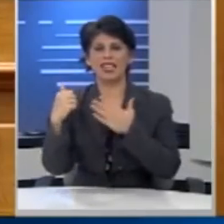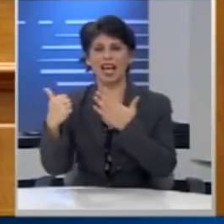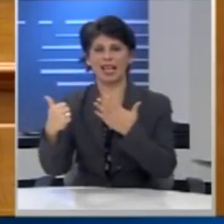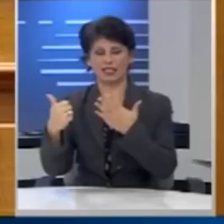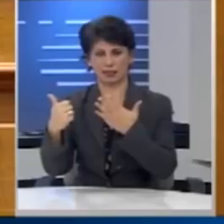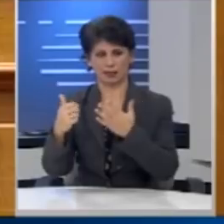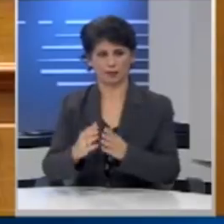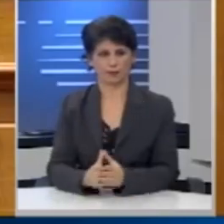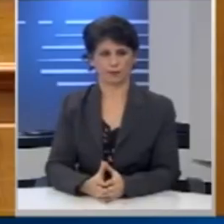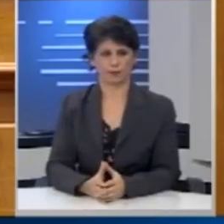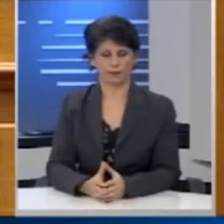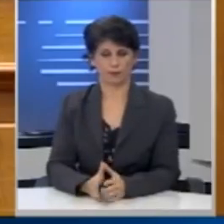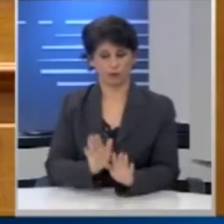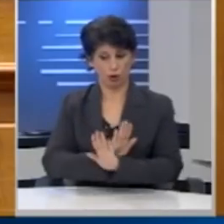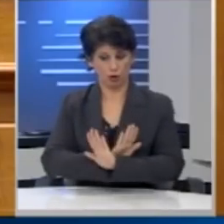1,46.